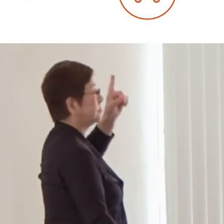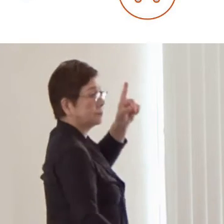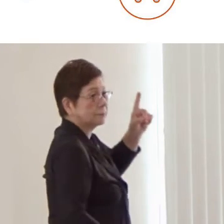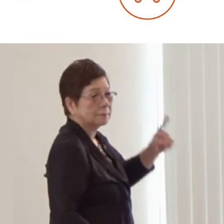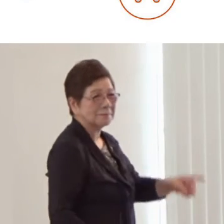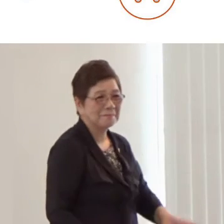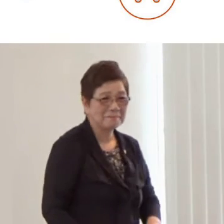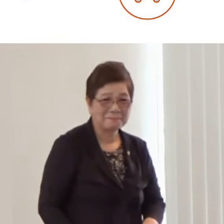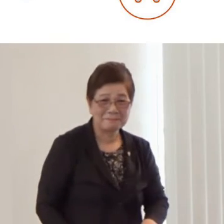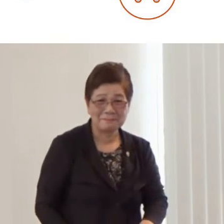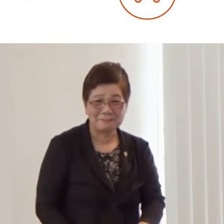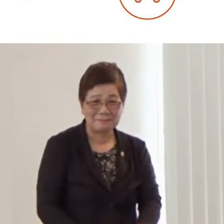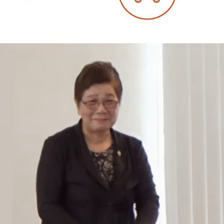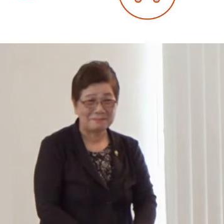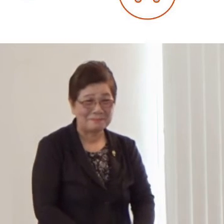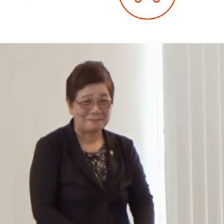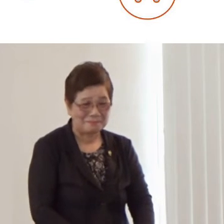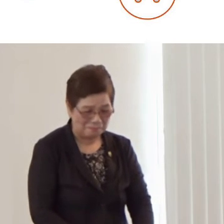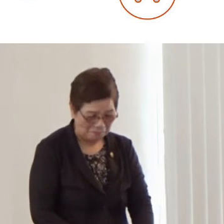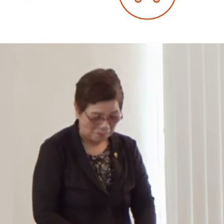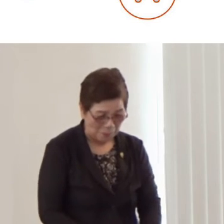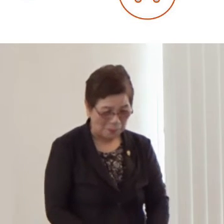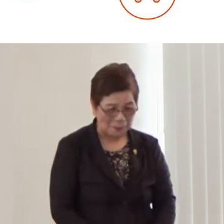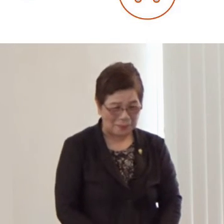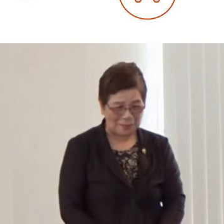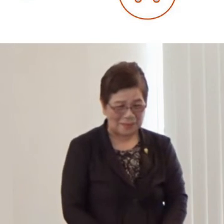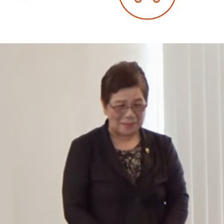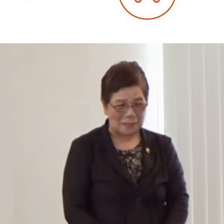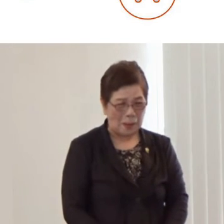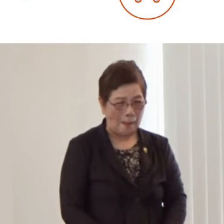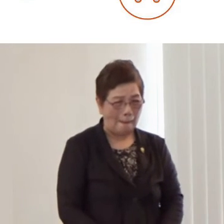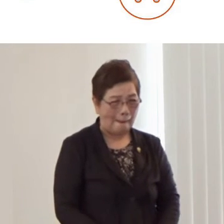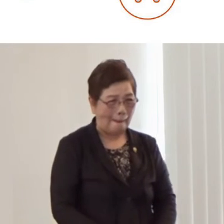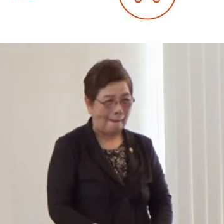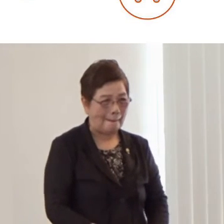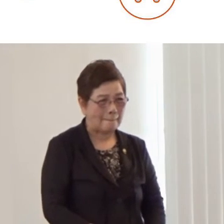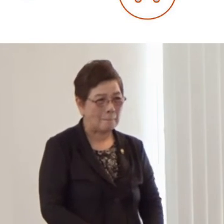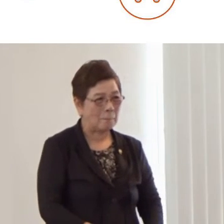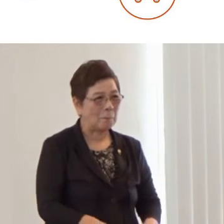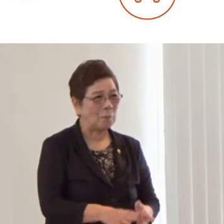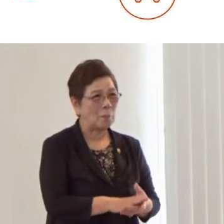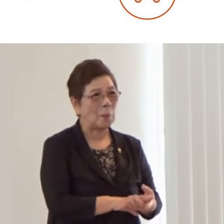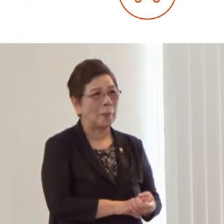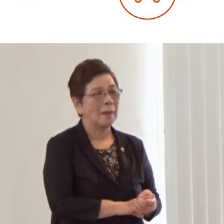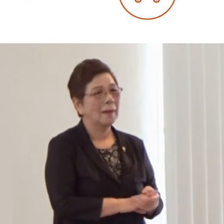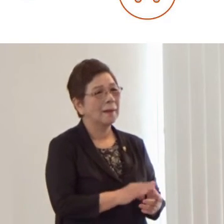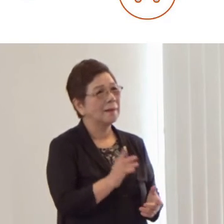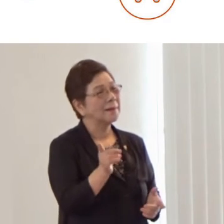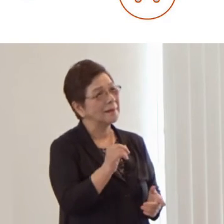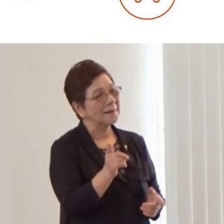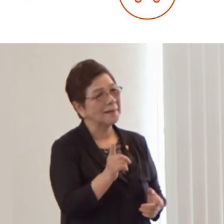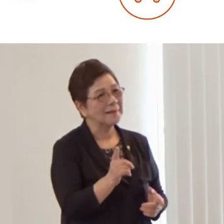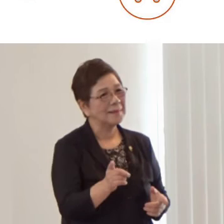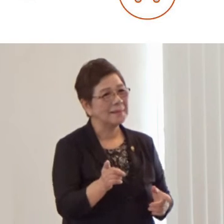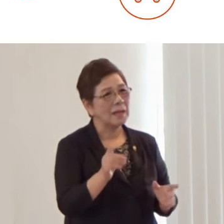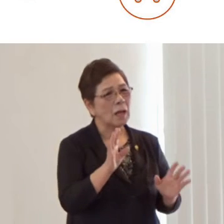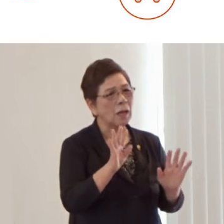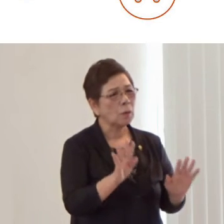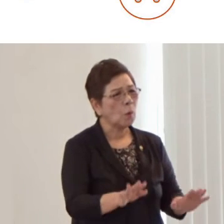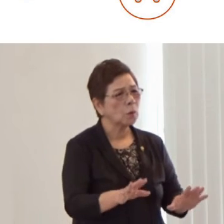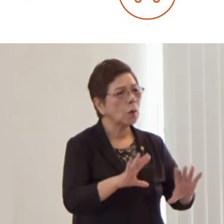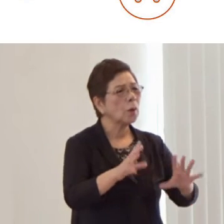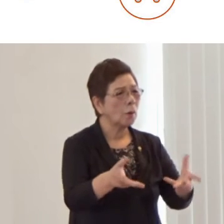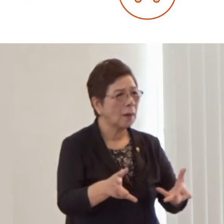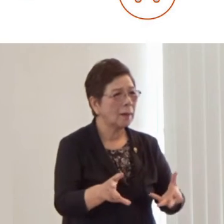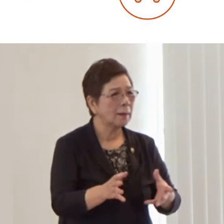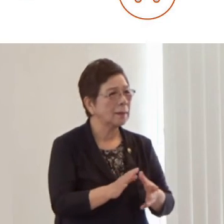リや健康番組一生懸命見て、どうやったら一日でも長く生きられるかなって、もうそんな耳ちいことやめ